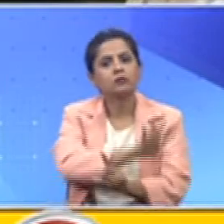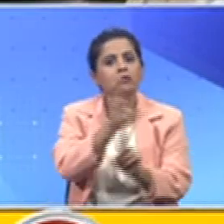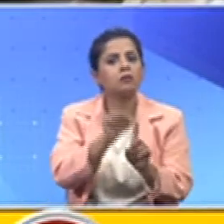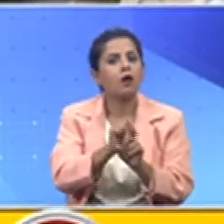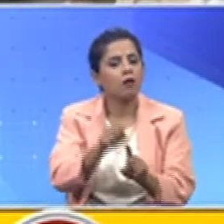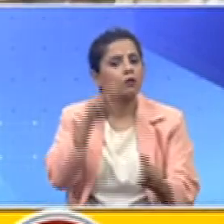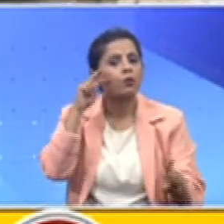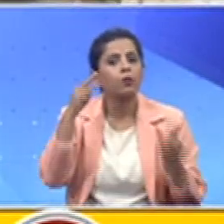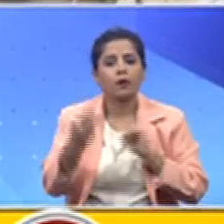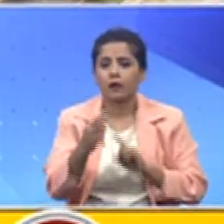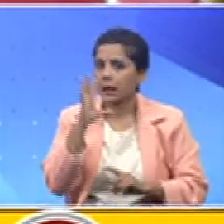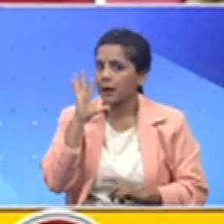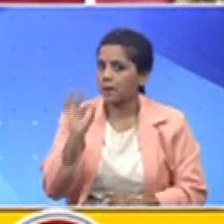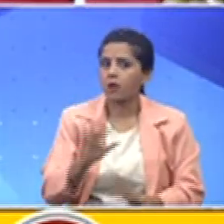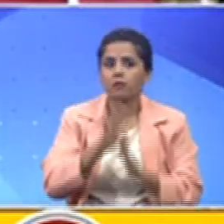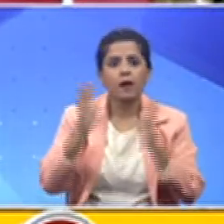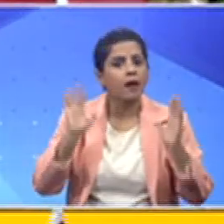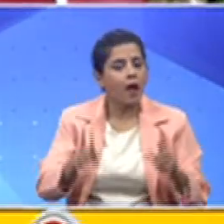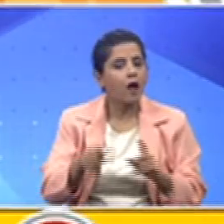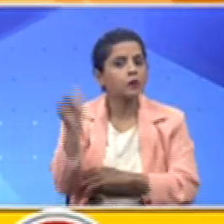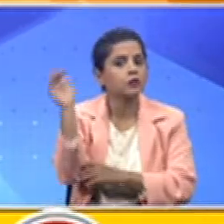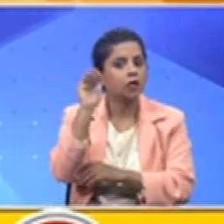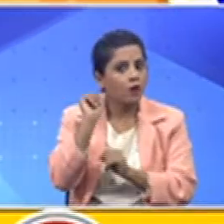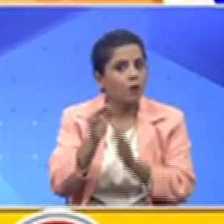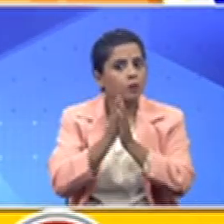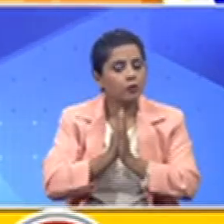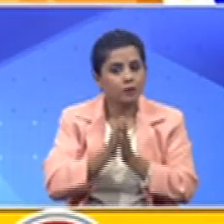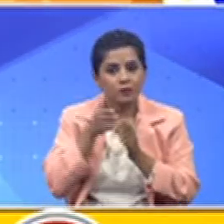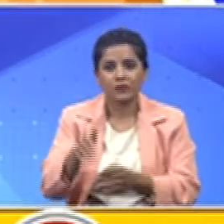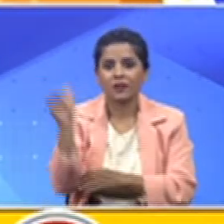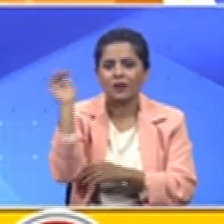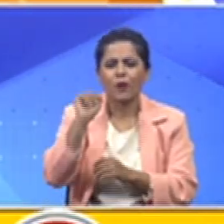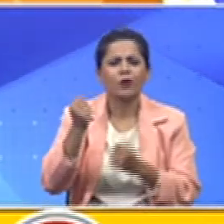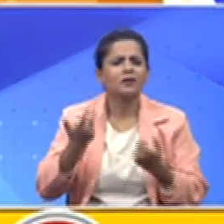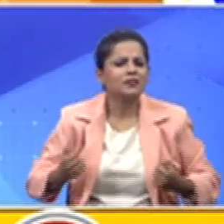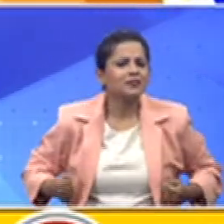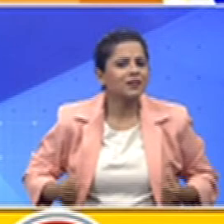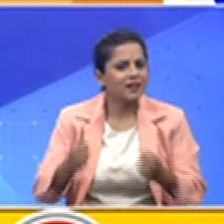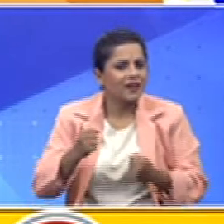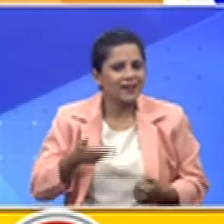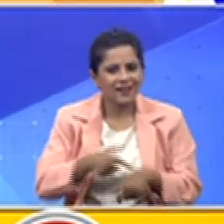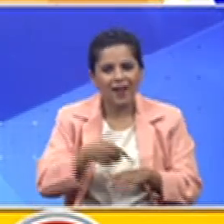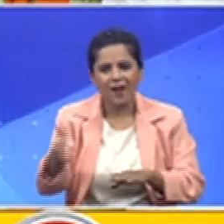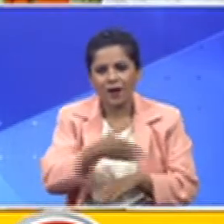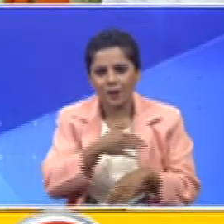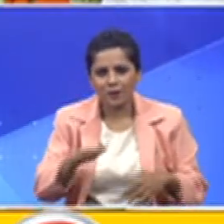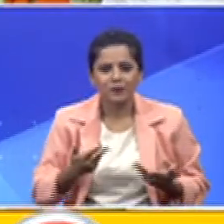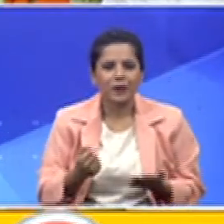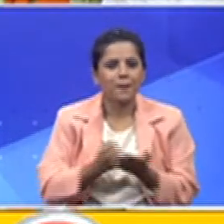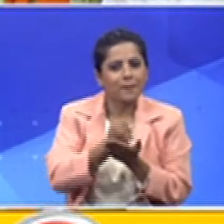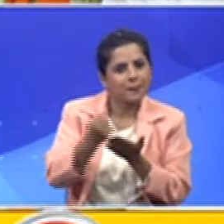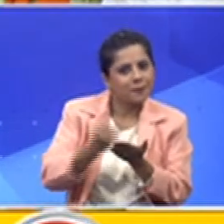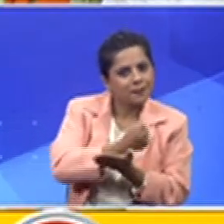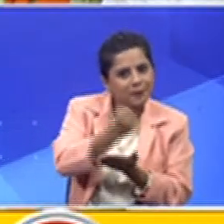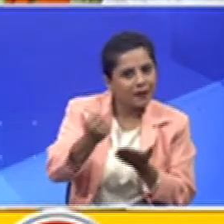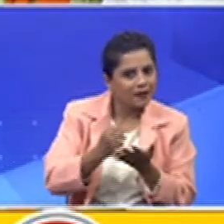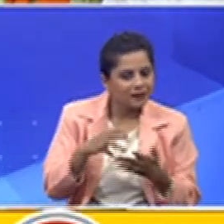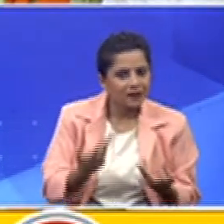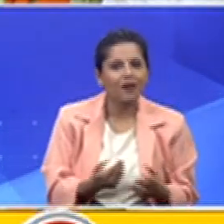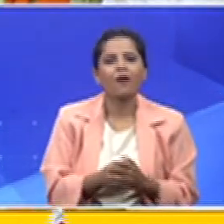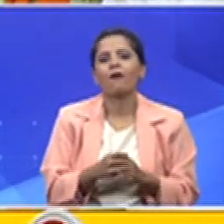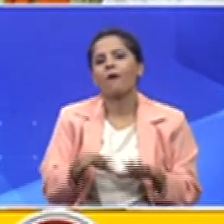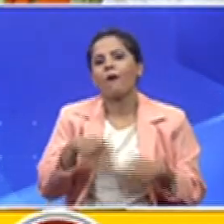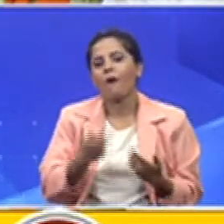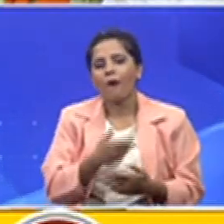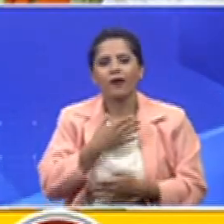दृष्टिकोण से भी बहुत महत्व रहा है। सावन के झूले, सावन की मेहंदी, सावन